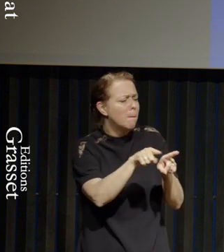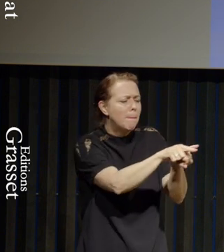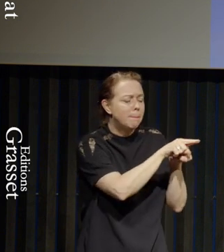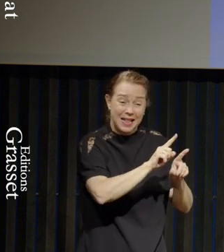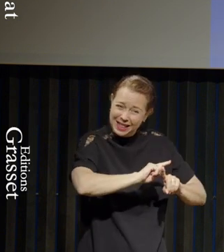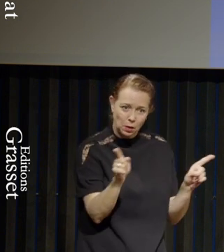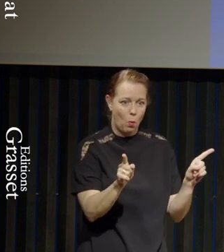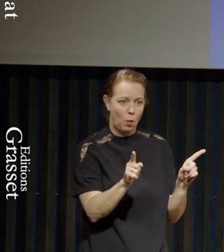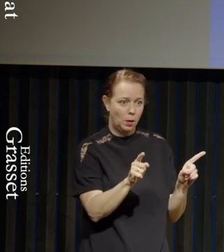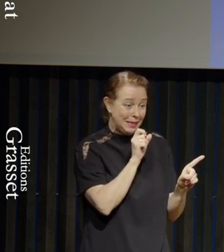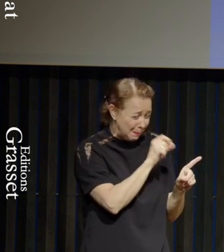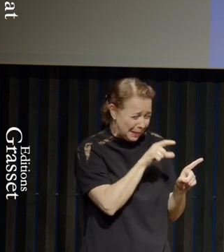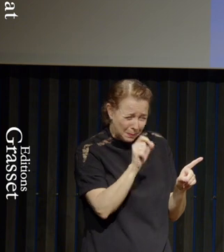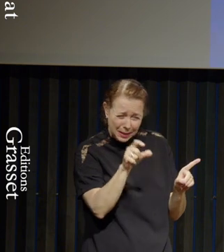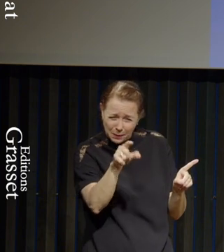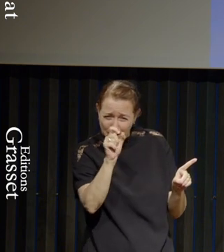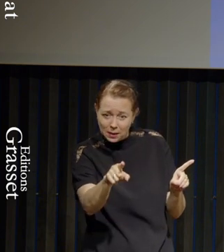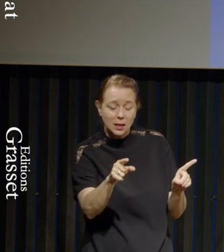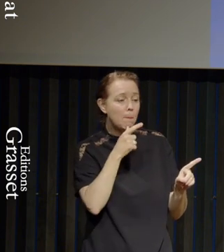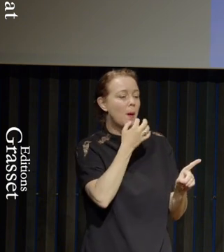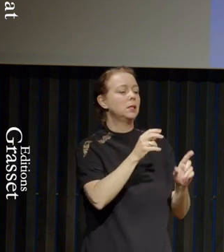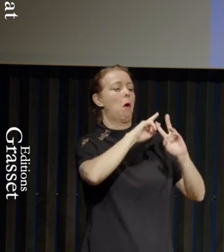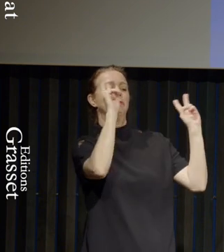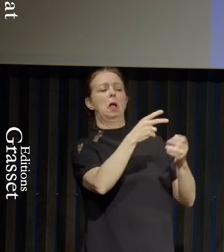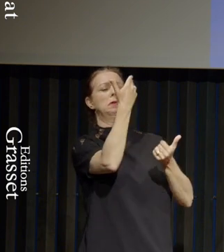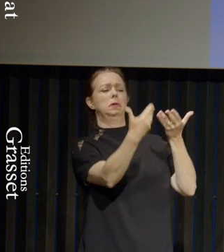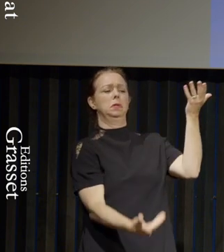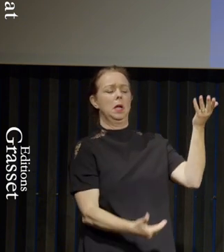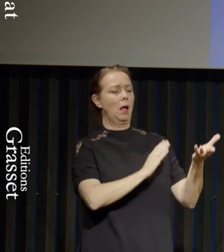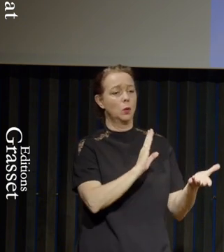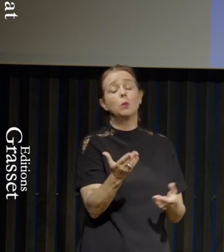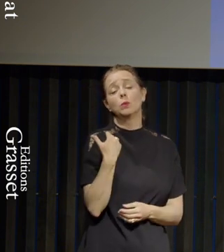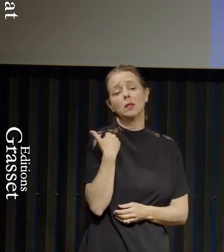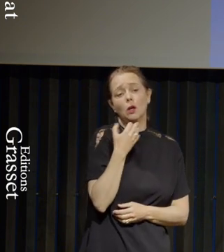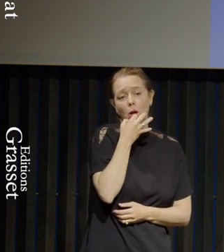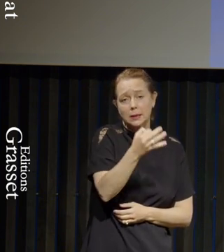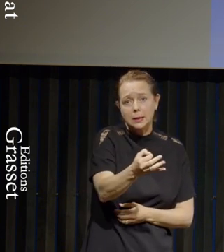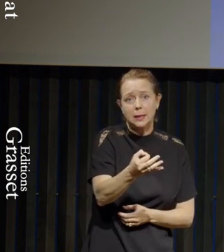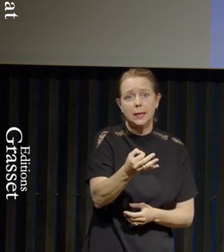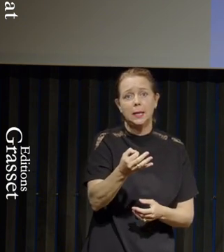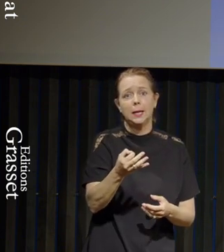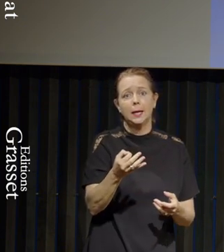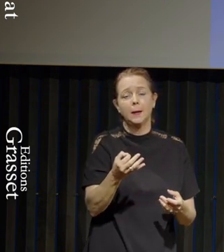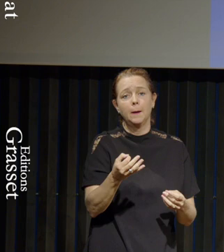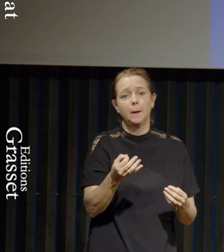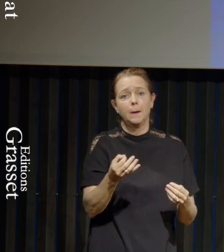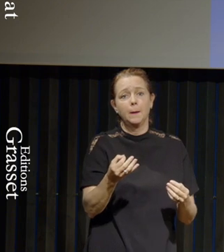qui ne peut pas se contenter de la généralité. On a dit tout à l'heure que